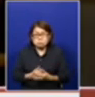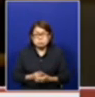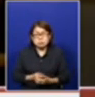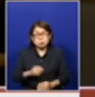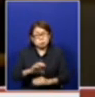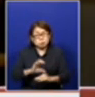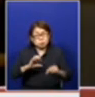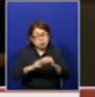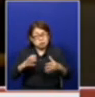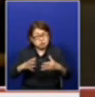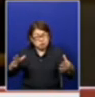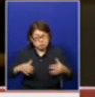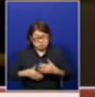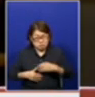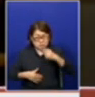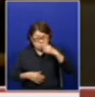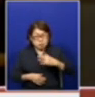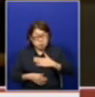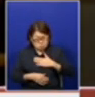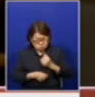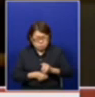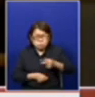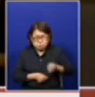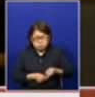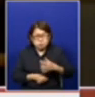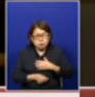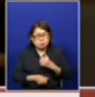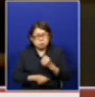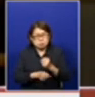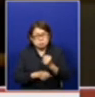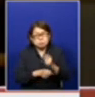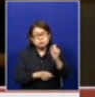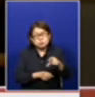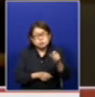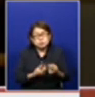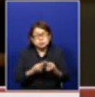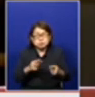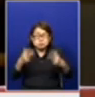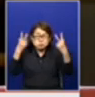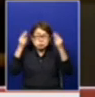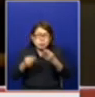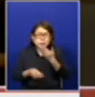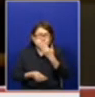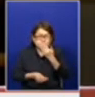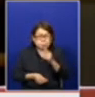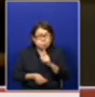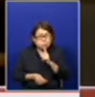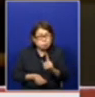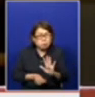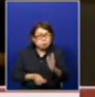ต้องการโดยเร่งด่วนทำไมท่านไม่พูดมีเบื้องหลังอะไรที่มาทำให้ท่าน